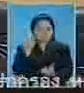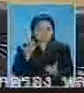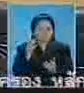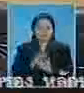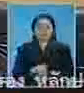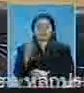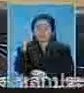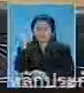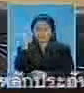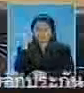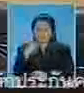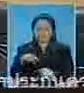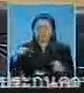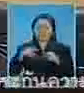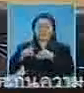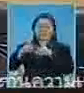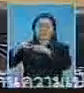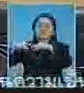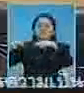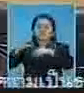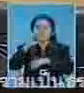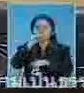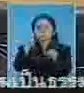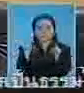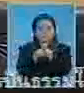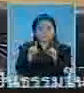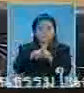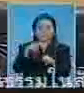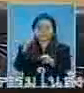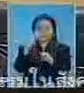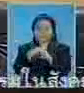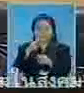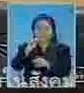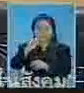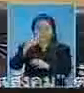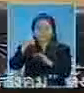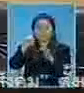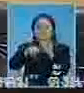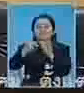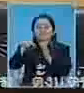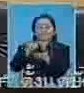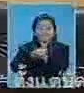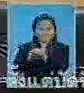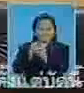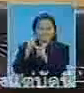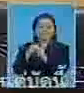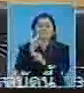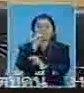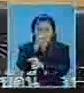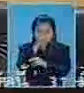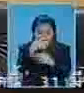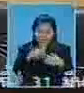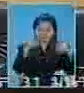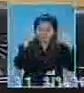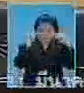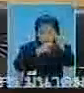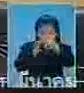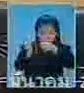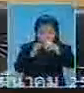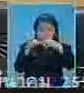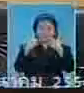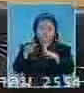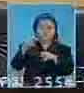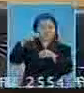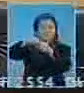านนี้ท่านมิ่งขวัญก็เปิดประเด็นนี้ขออนุญาตเอ่ยนามท่านนายกรัฐมนตรีก็ชี้แจงแล้วว่ากองทุนน้ำมันที่ถัง